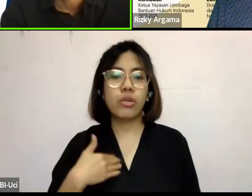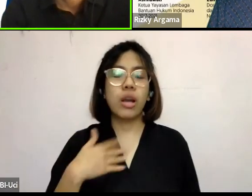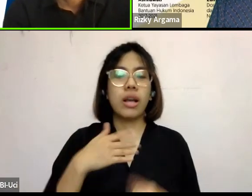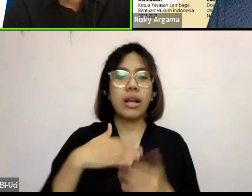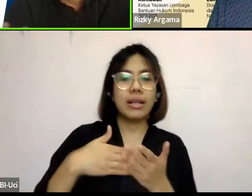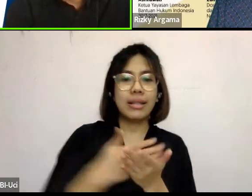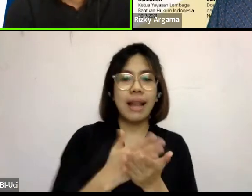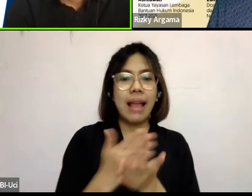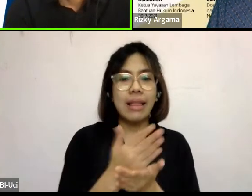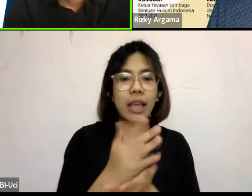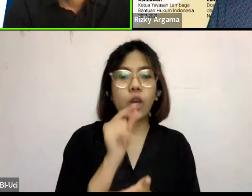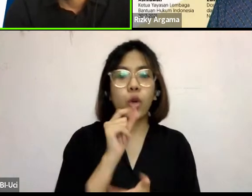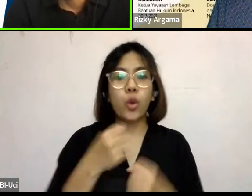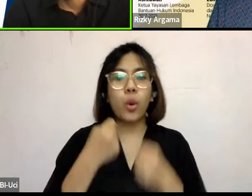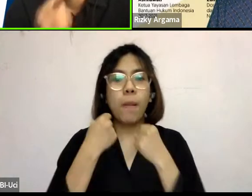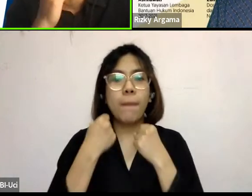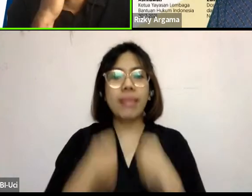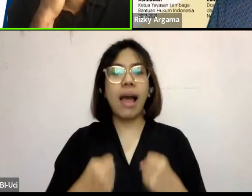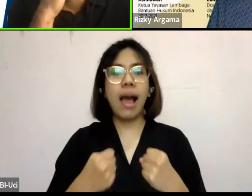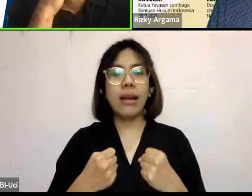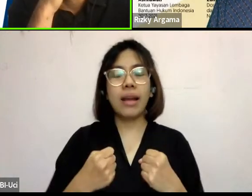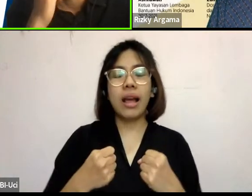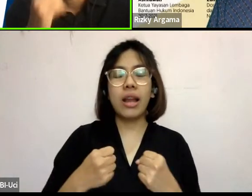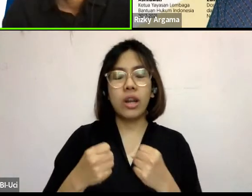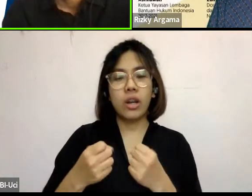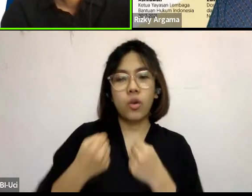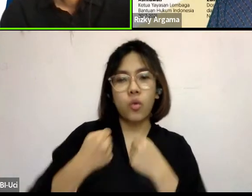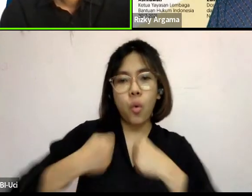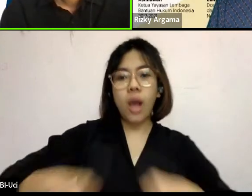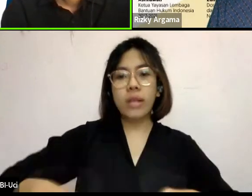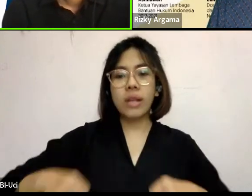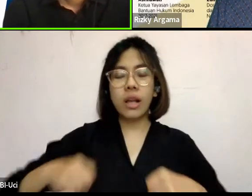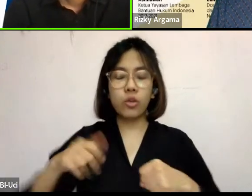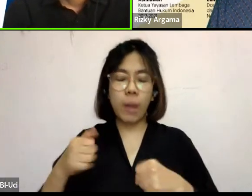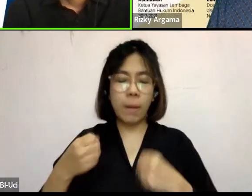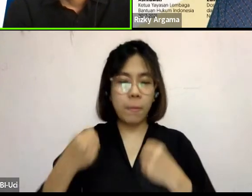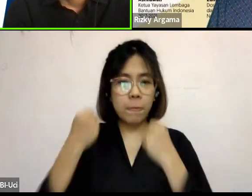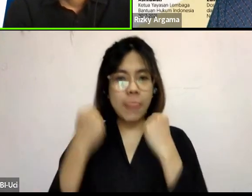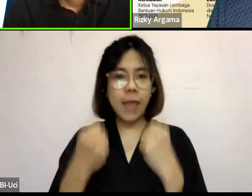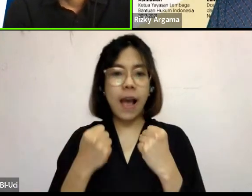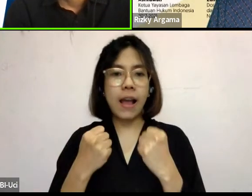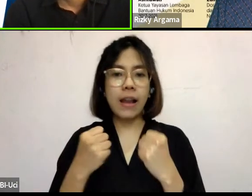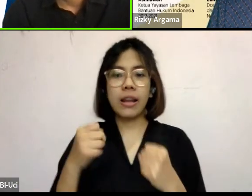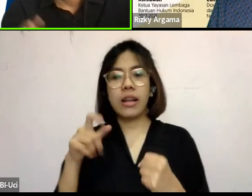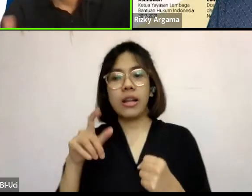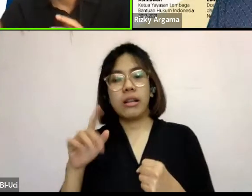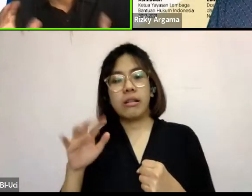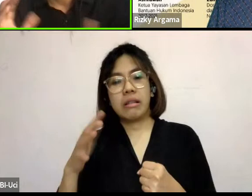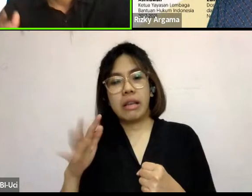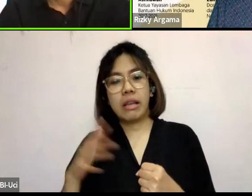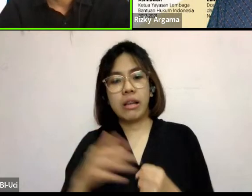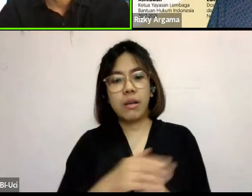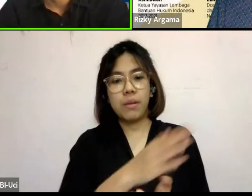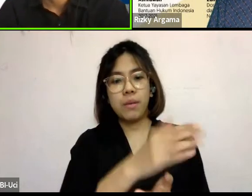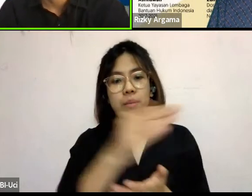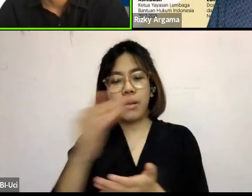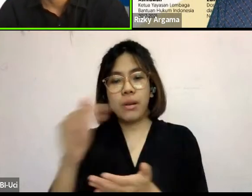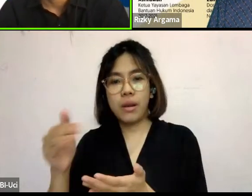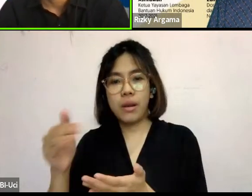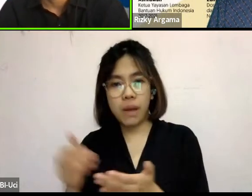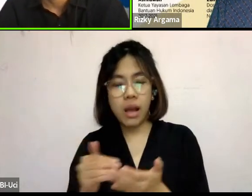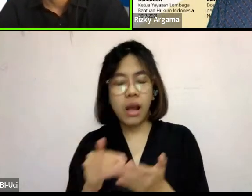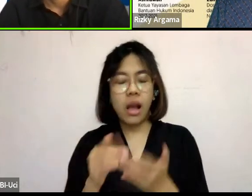kekuasaan atau melakukan aksi-aksi kuasa sebetulnya dalam beberapa hal bahasa juga kemudian membuat